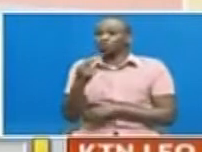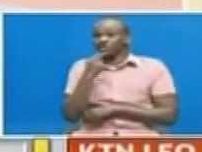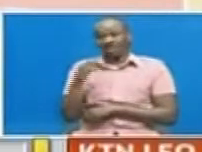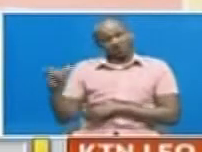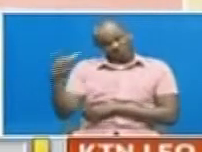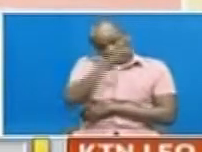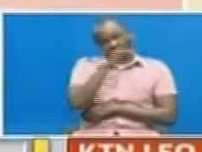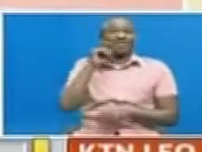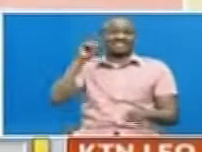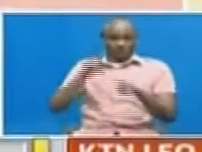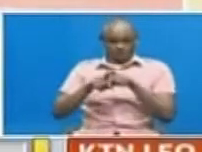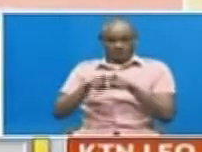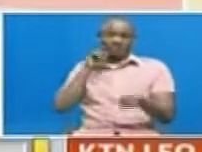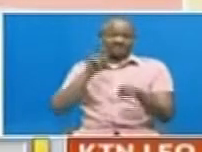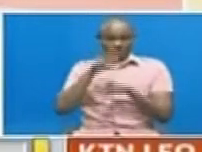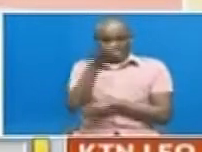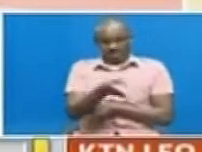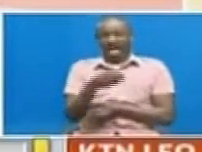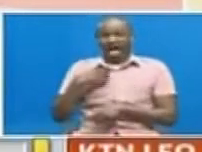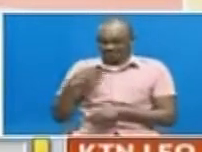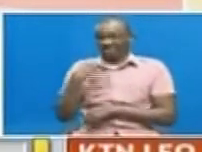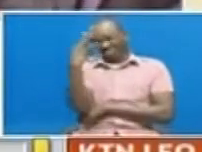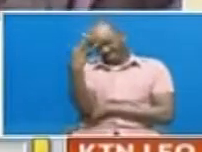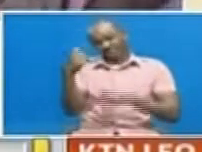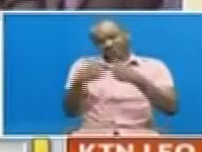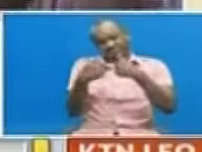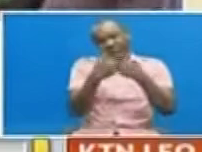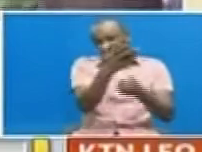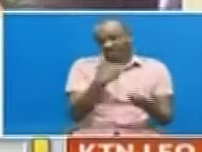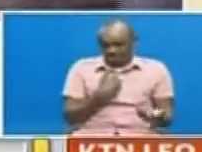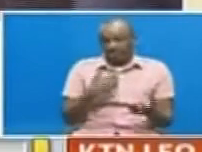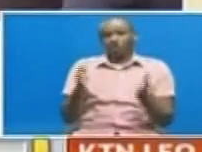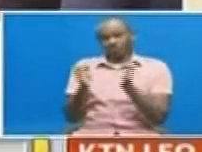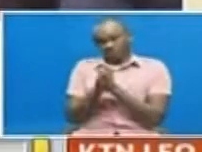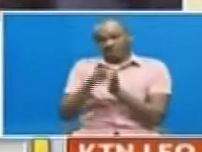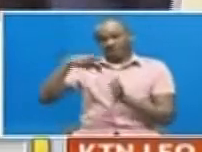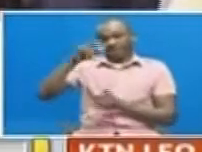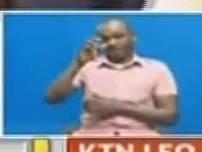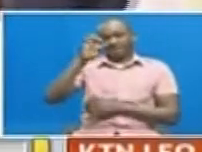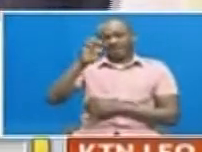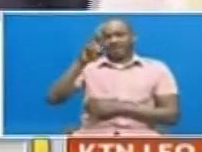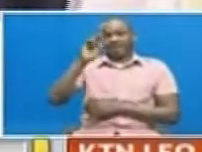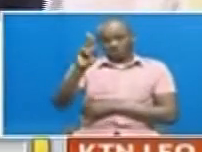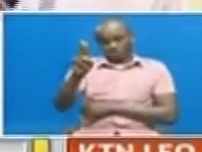kule Mexico. Mm-hmm. Ambapo tutacheza mechi tatu za kimataifa. Mm-hmm. Dhidi ya Peru,